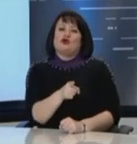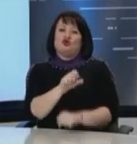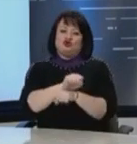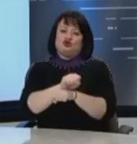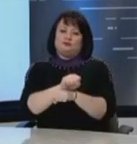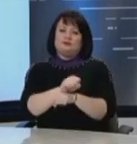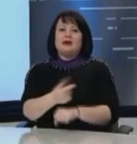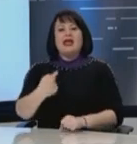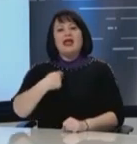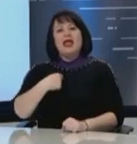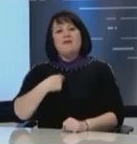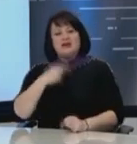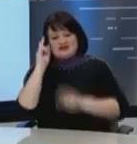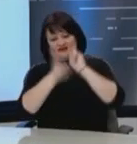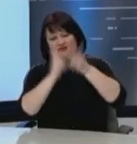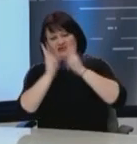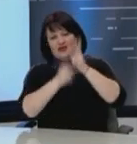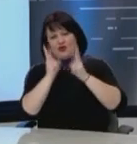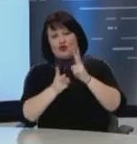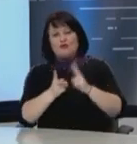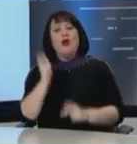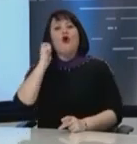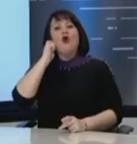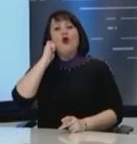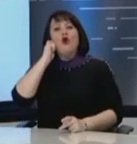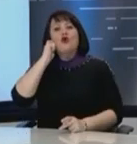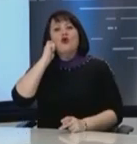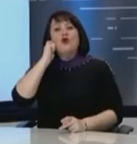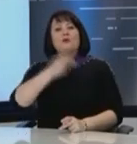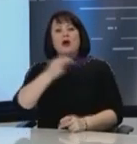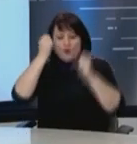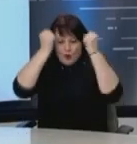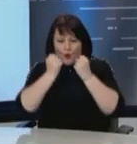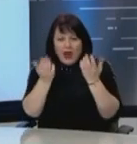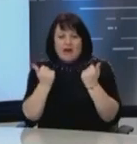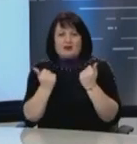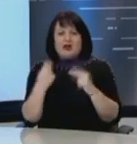Και εμείς είμαστε που σας κατηγορούμε επώνυμα και χωρίς καμία κουκούλα.